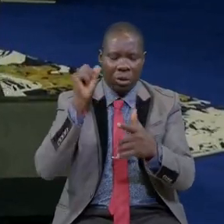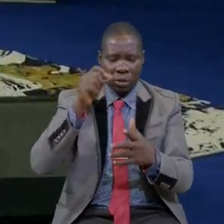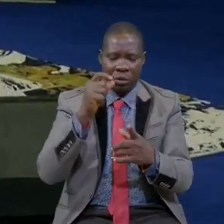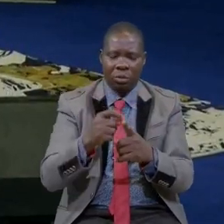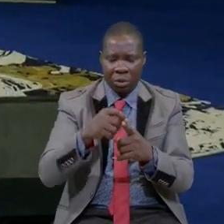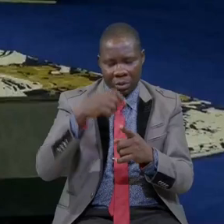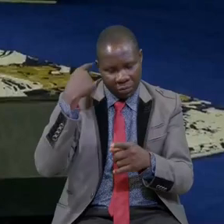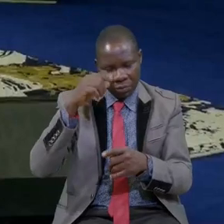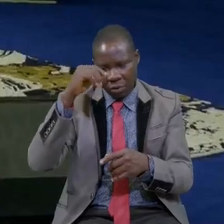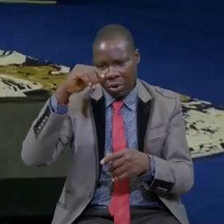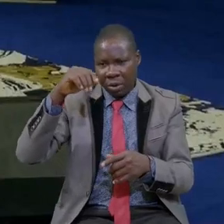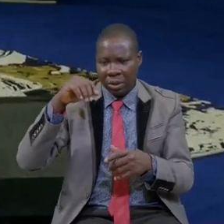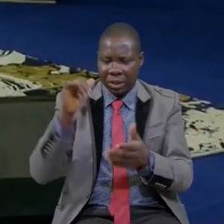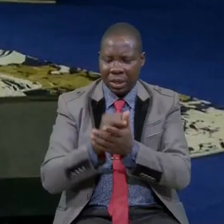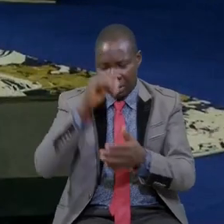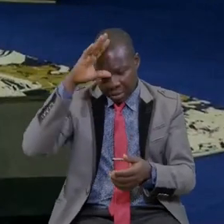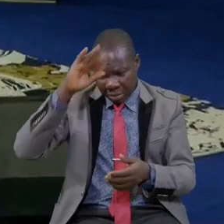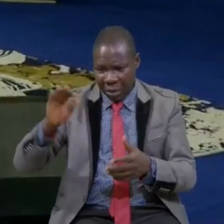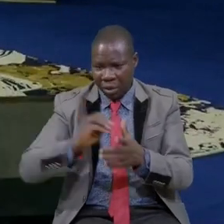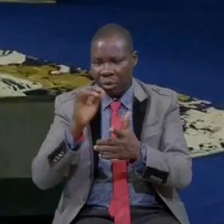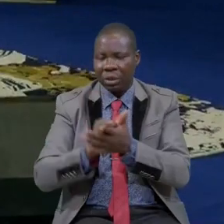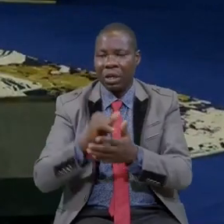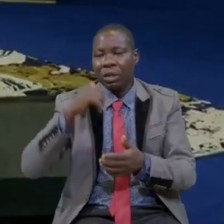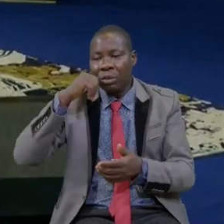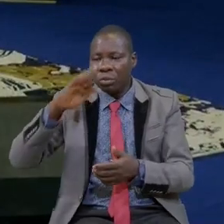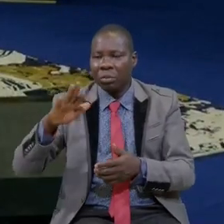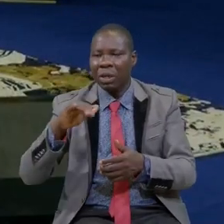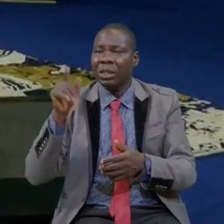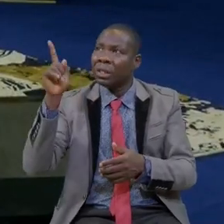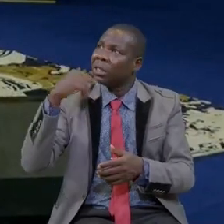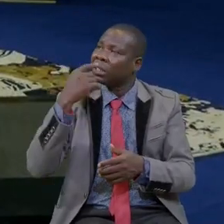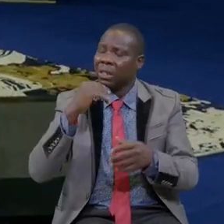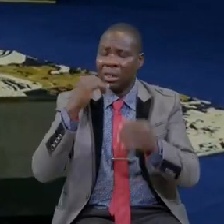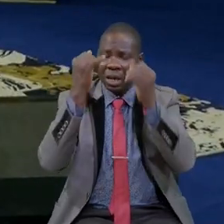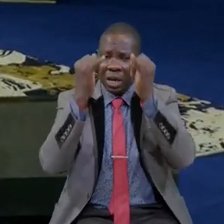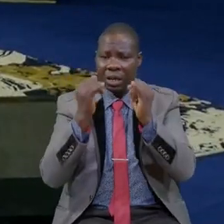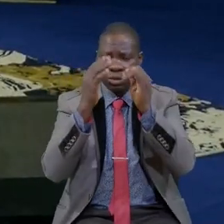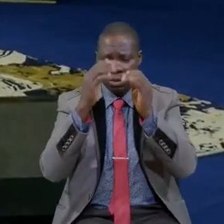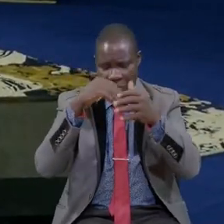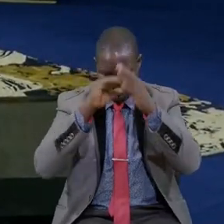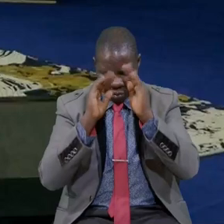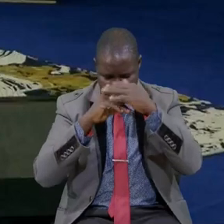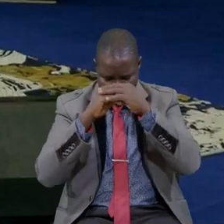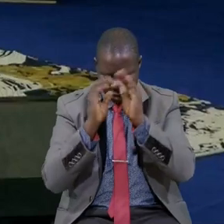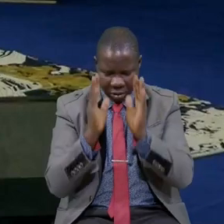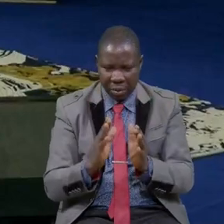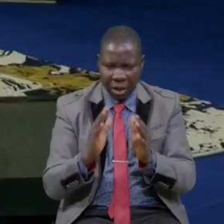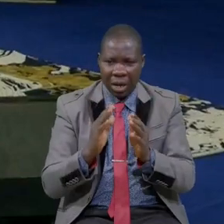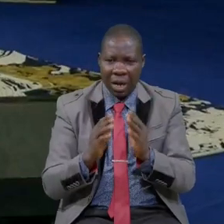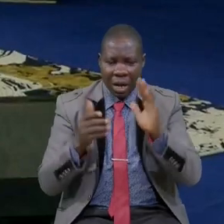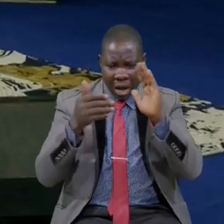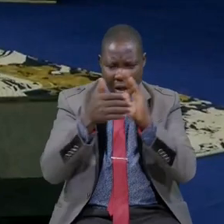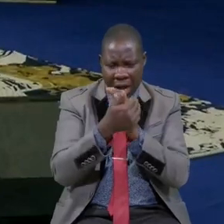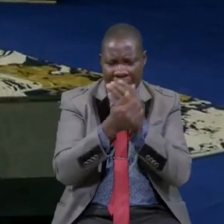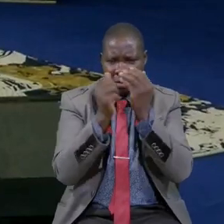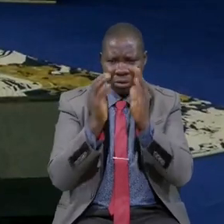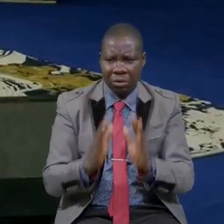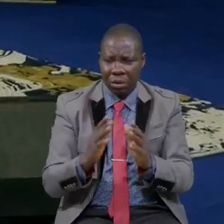madame. Il dit, les idolâtres et les adultères